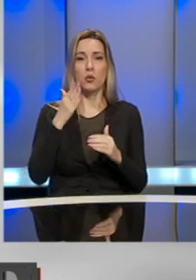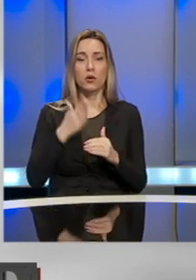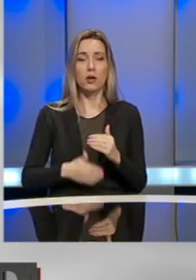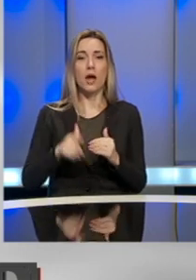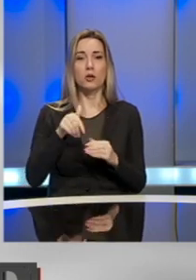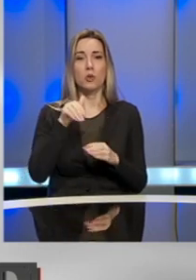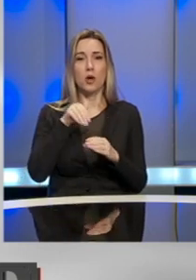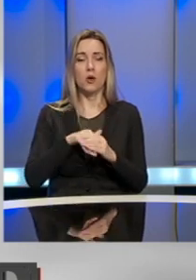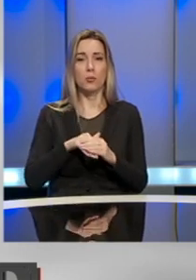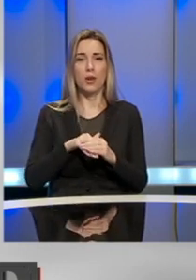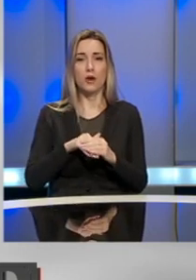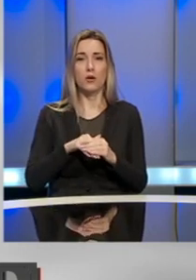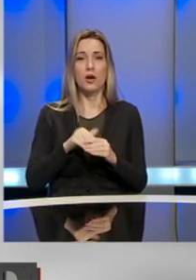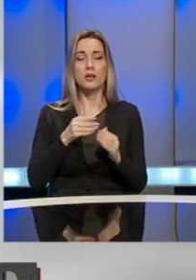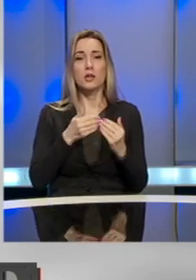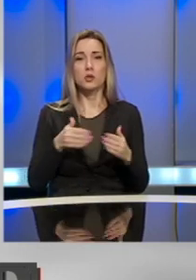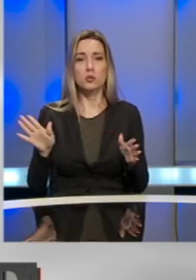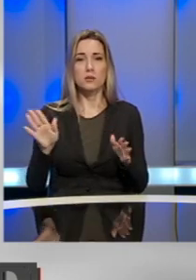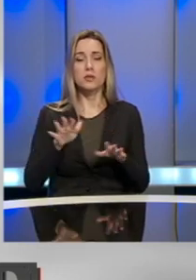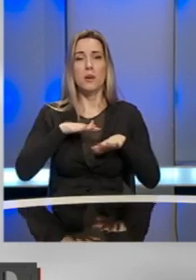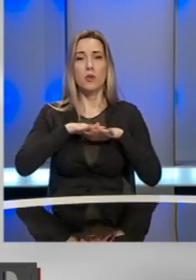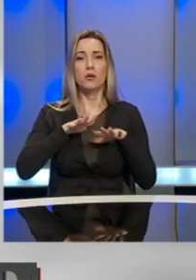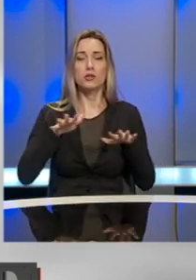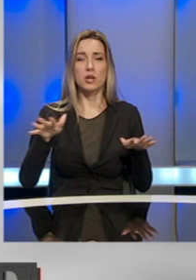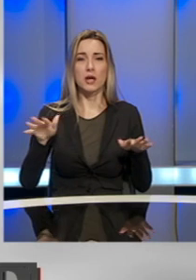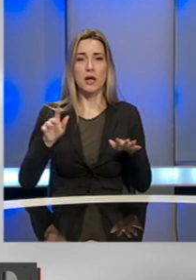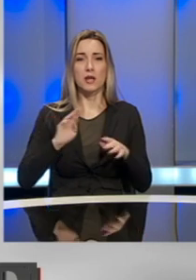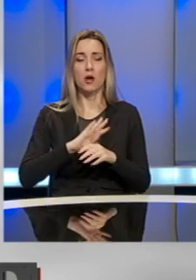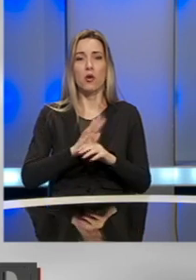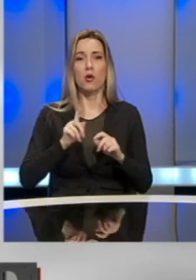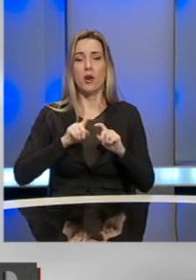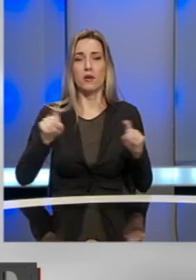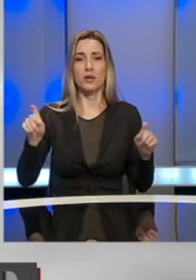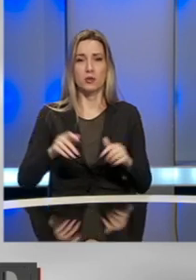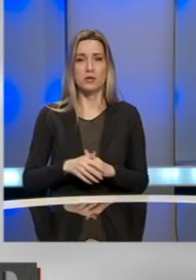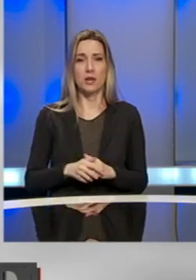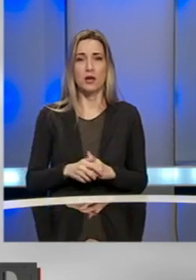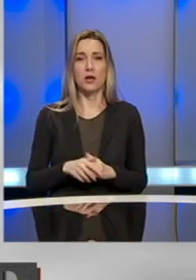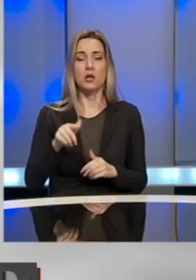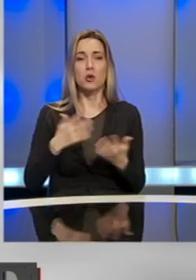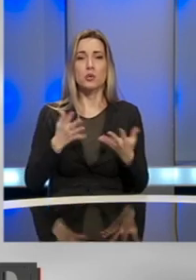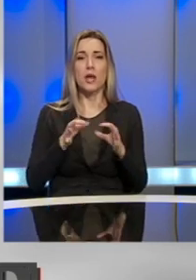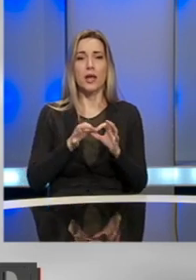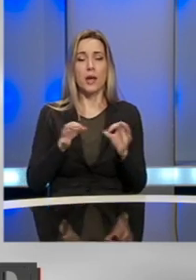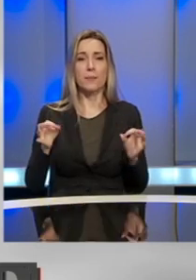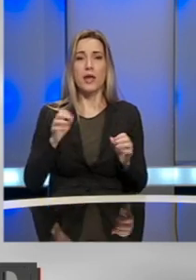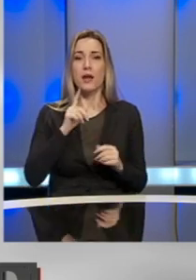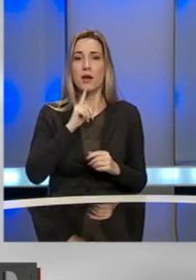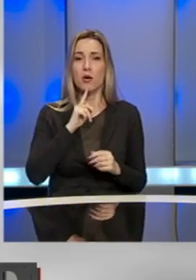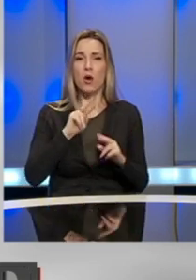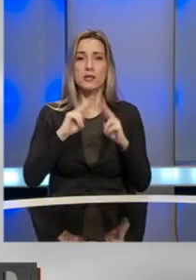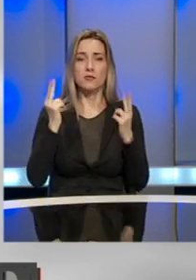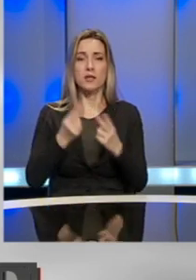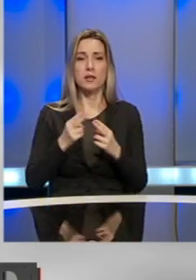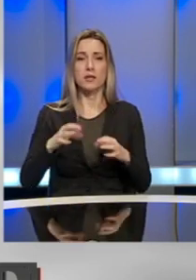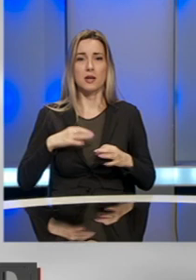upravo da suzbijemo širenje korona virusa. Dakle, to su neke mjere koje i Svjetska